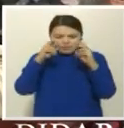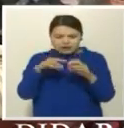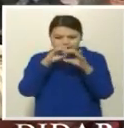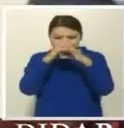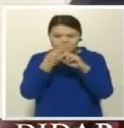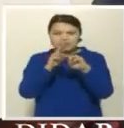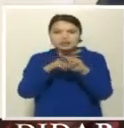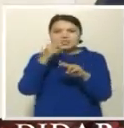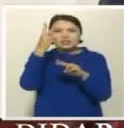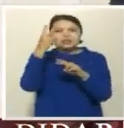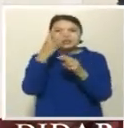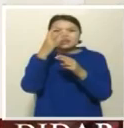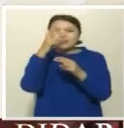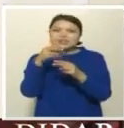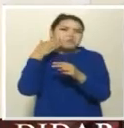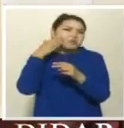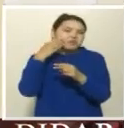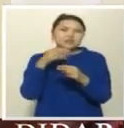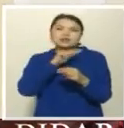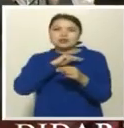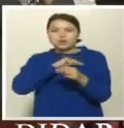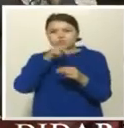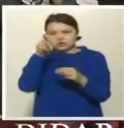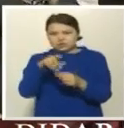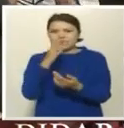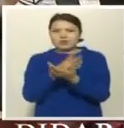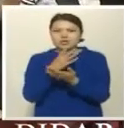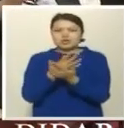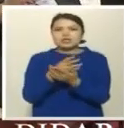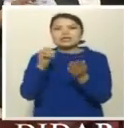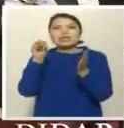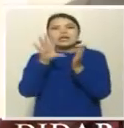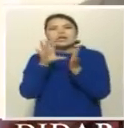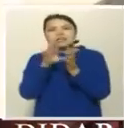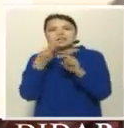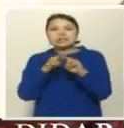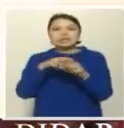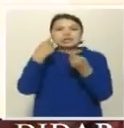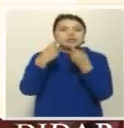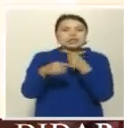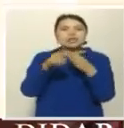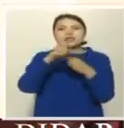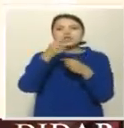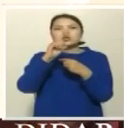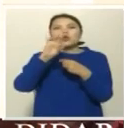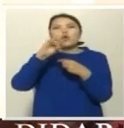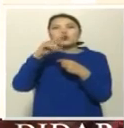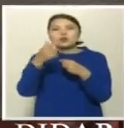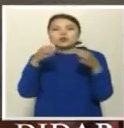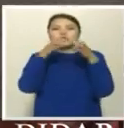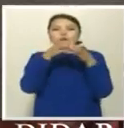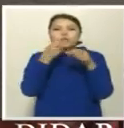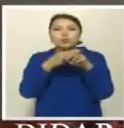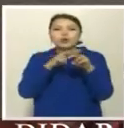қарсаңында бірнеше геолог барлаушыға облыс әкімінің алғыс хатымен энергетика министрлігінің геология комитеті және Қазэнерджи